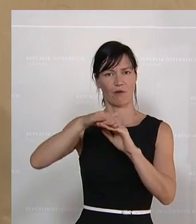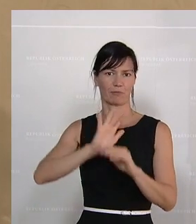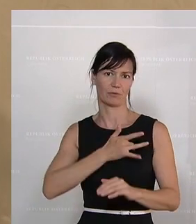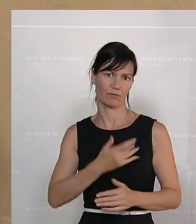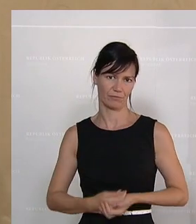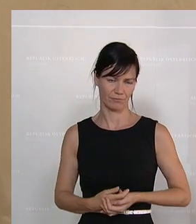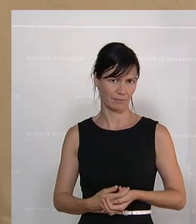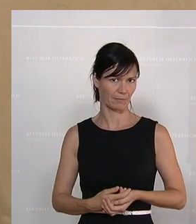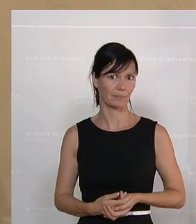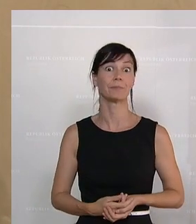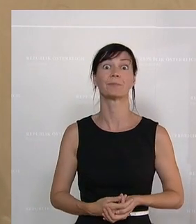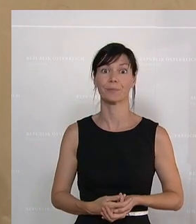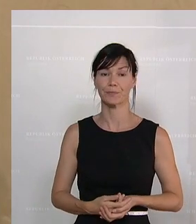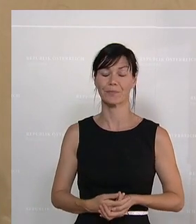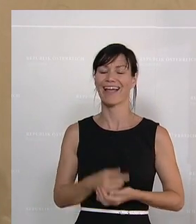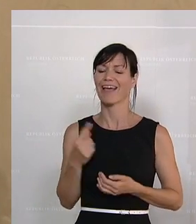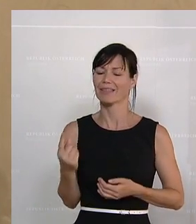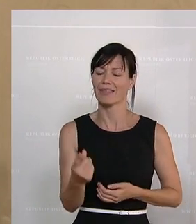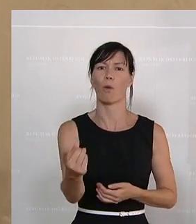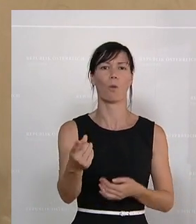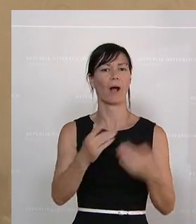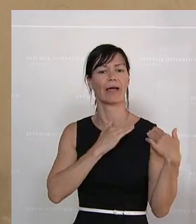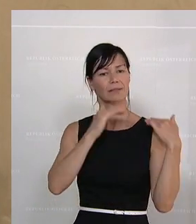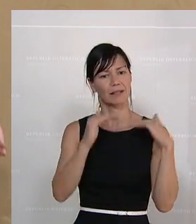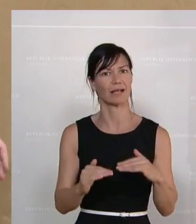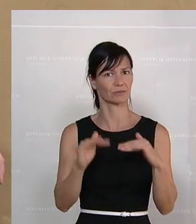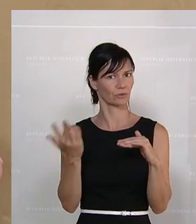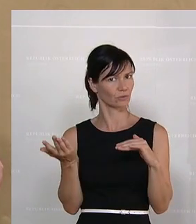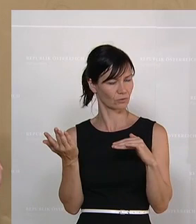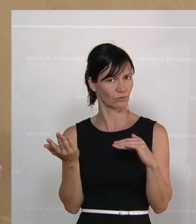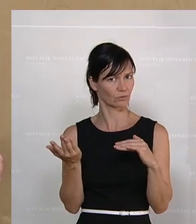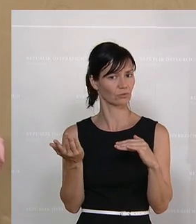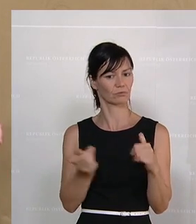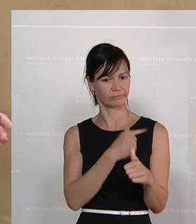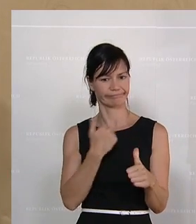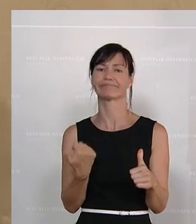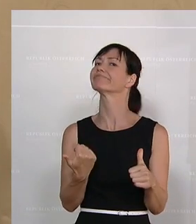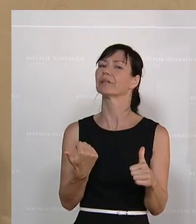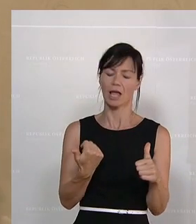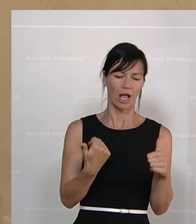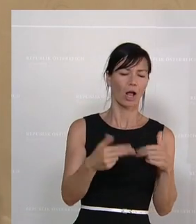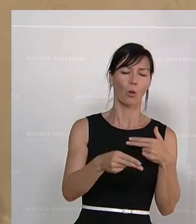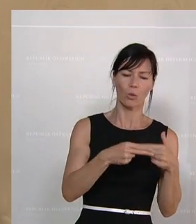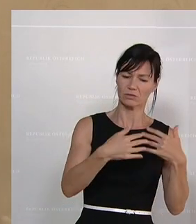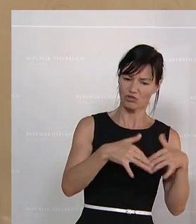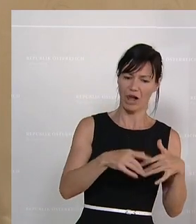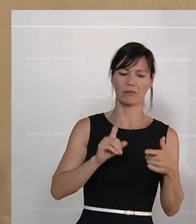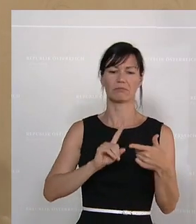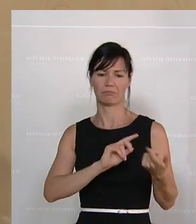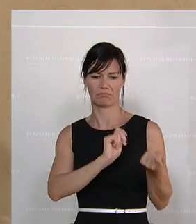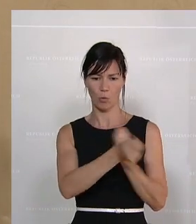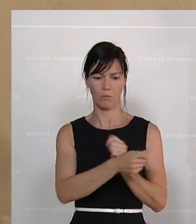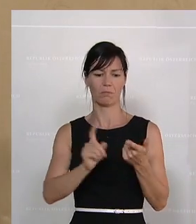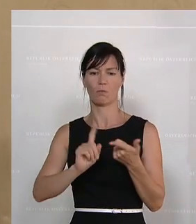unsere ideen diesbezüglich für nachhaltige entlastungen sowohl was die kurzfristigen als auch die langfristigen herausforderungen betrifft schon